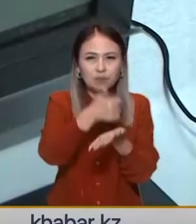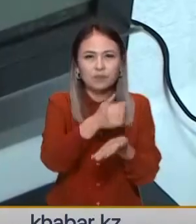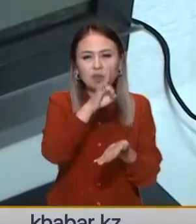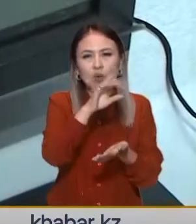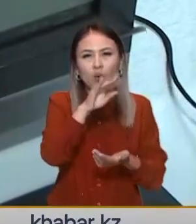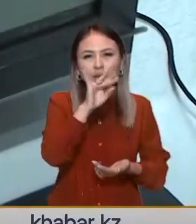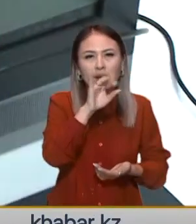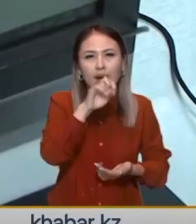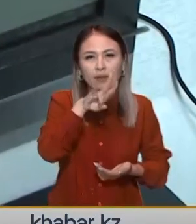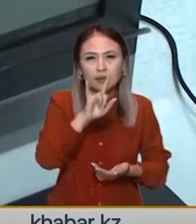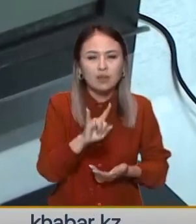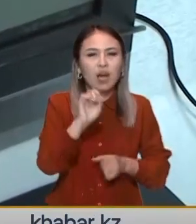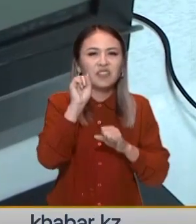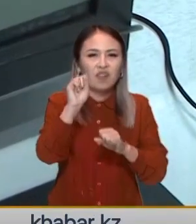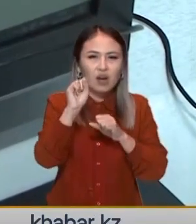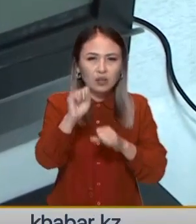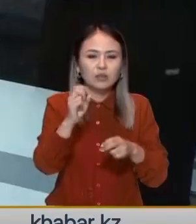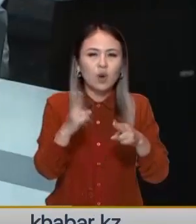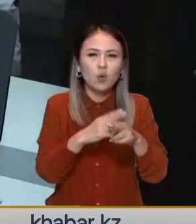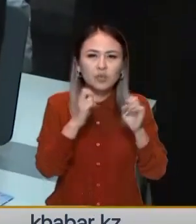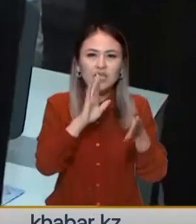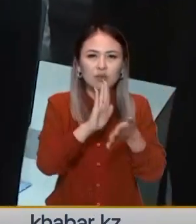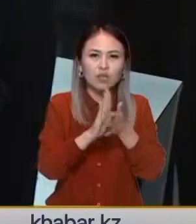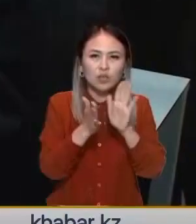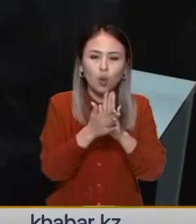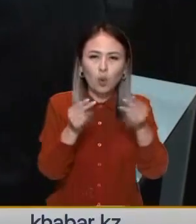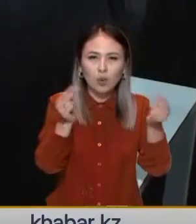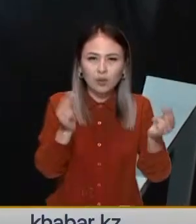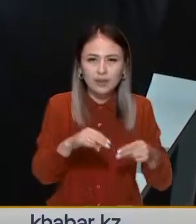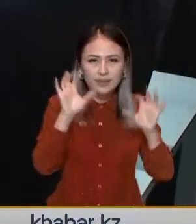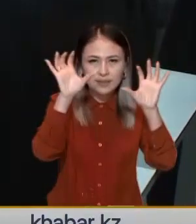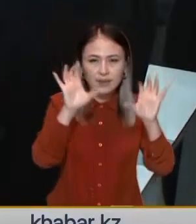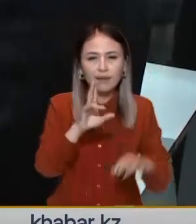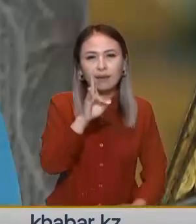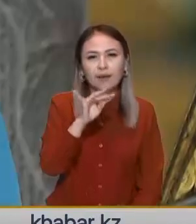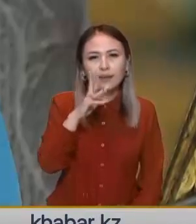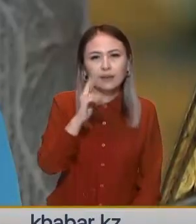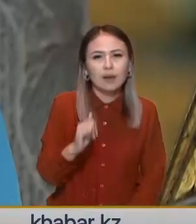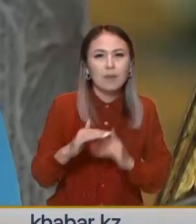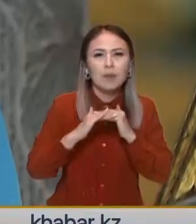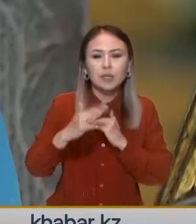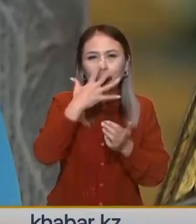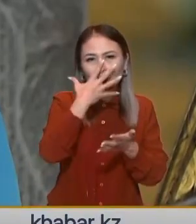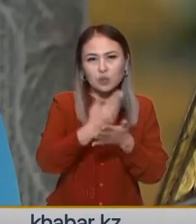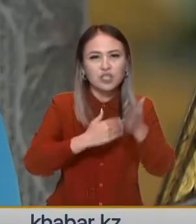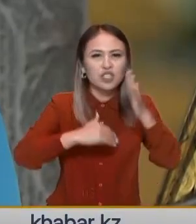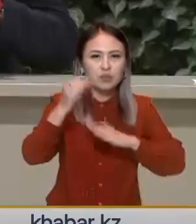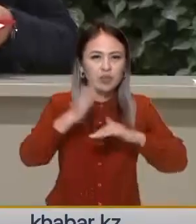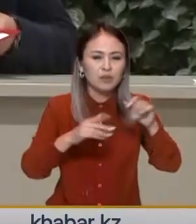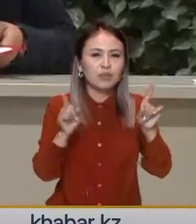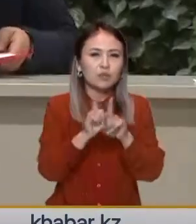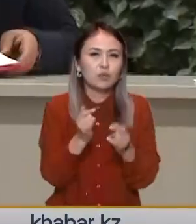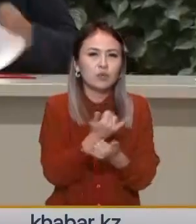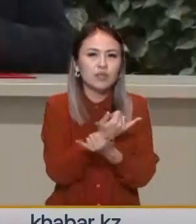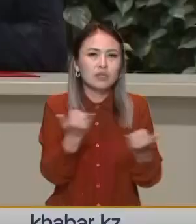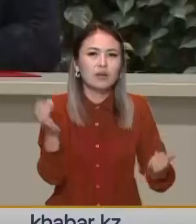басшылығы бірнеше нотариалдық, адвокаттық қауымдастықтармен келісім шартқа қол қойған. Енді заң клиникасында білікті мамандар өз